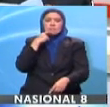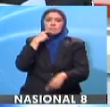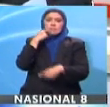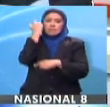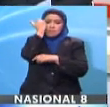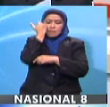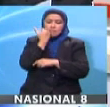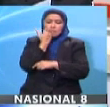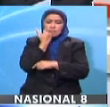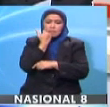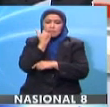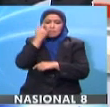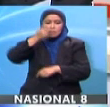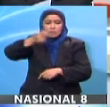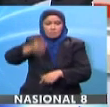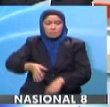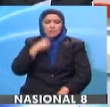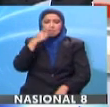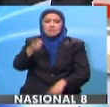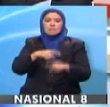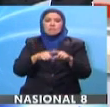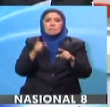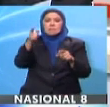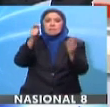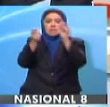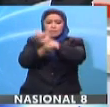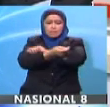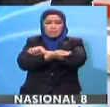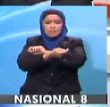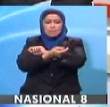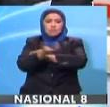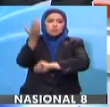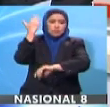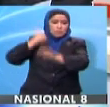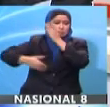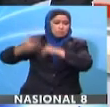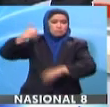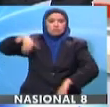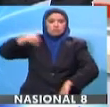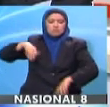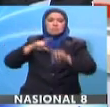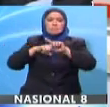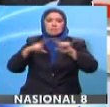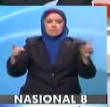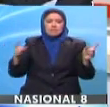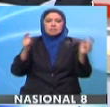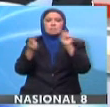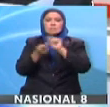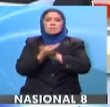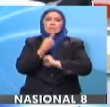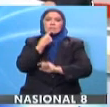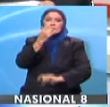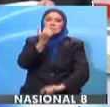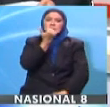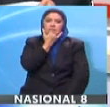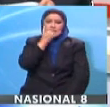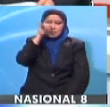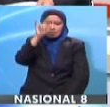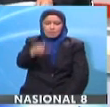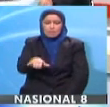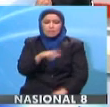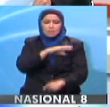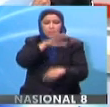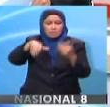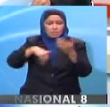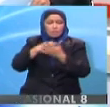menukar pengakuan daripada tidak bersalah kepada bersalah dalam perbicaraan semalam kesema mereka yang berusia antara 26